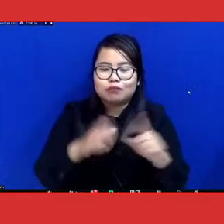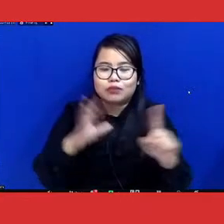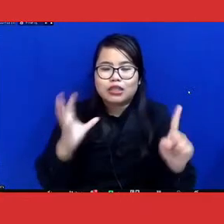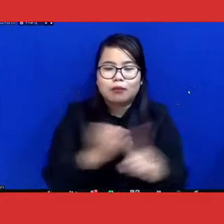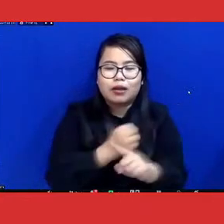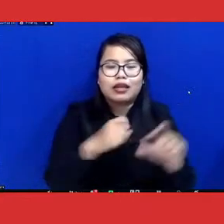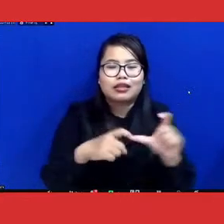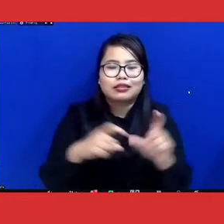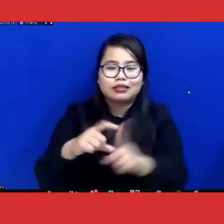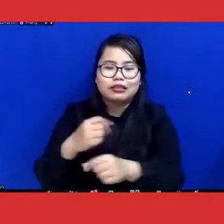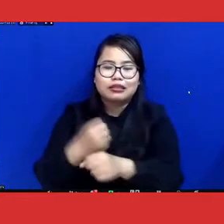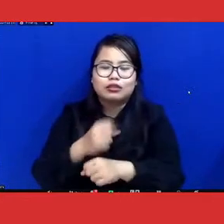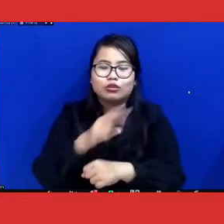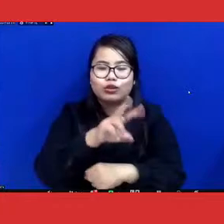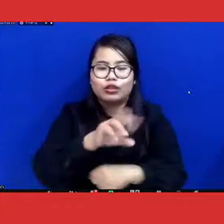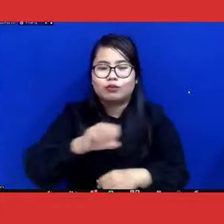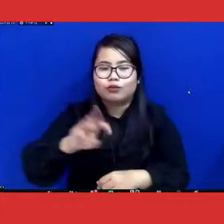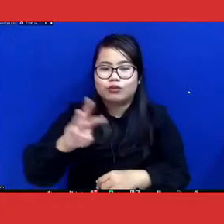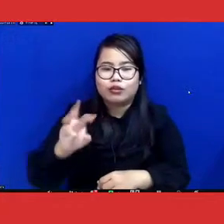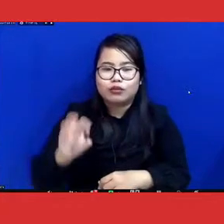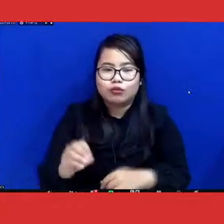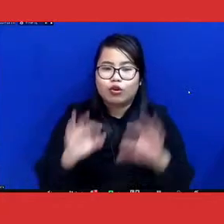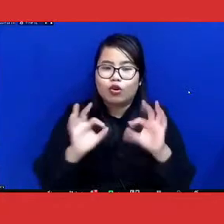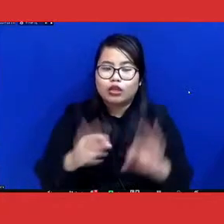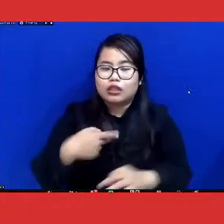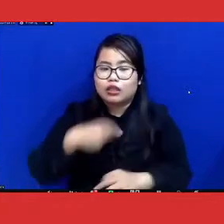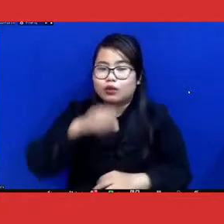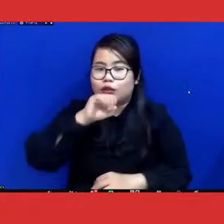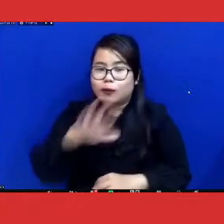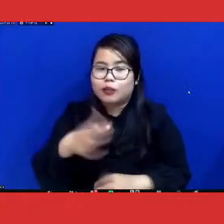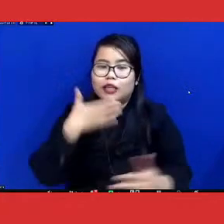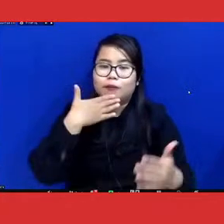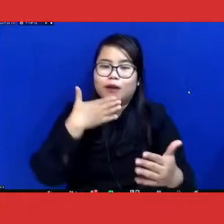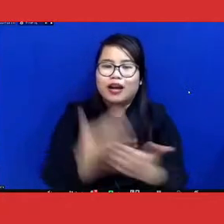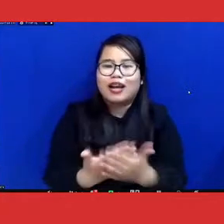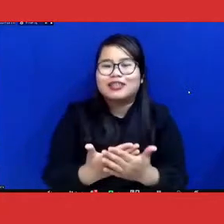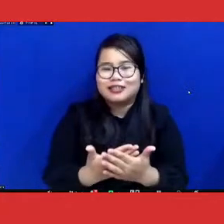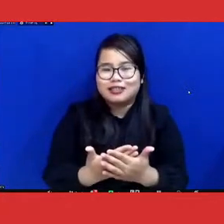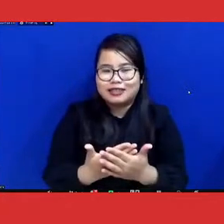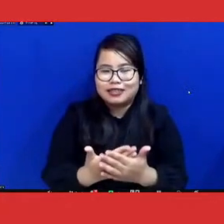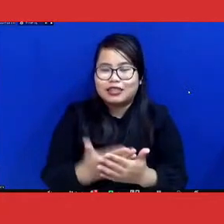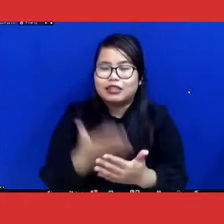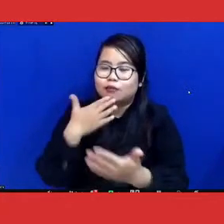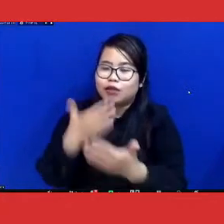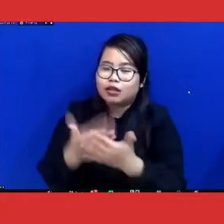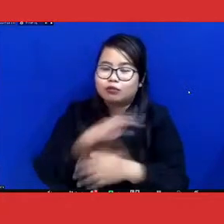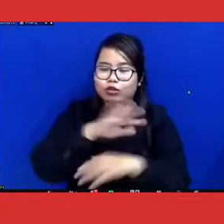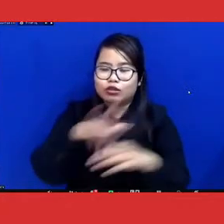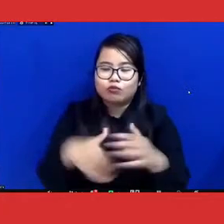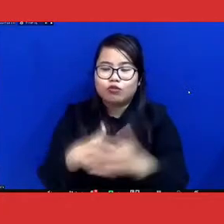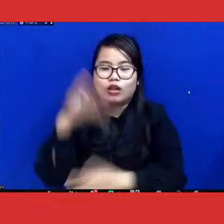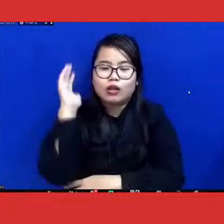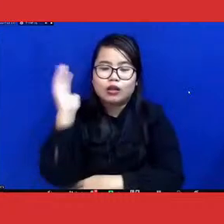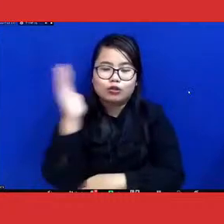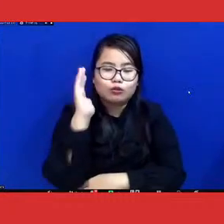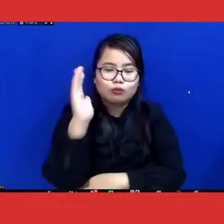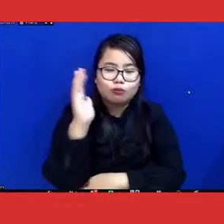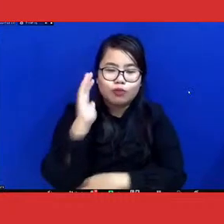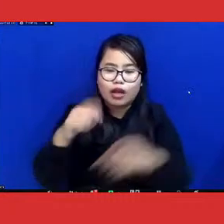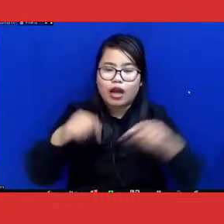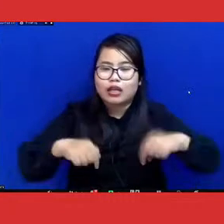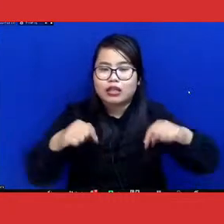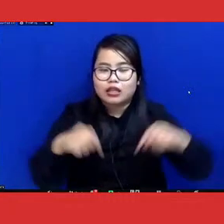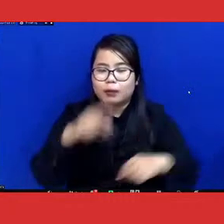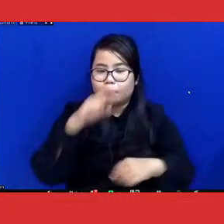2030. Saya mengucapkan terima kasih banyak. Thank you to all presenters today. Bapak Wali